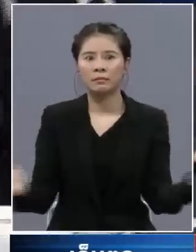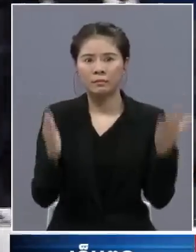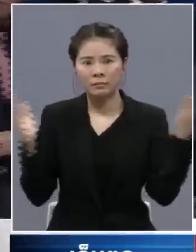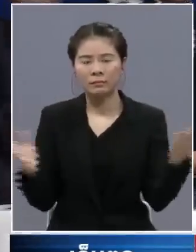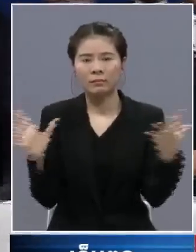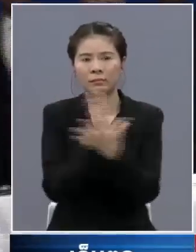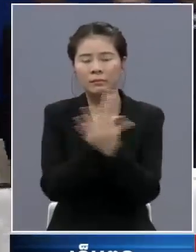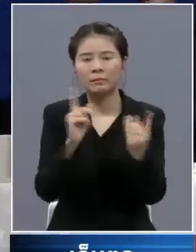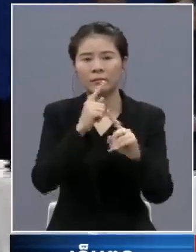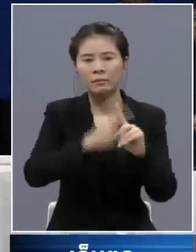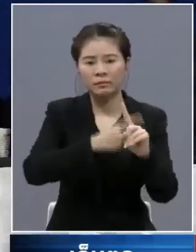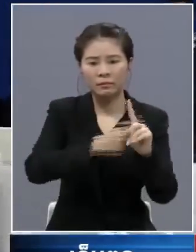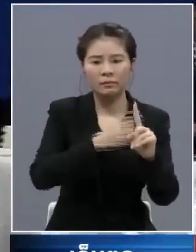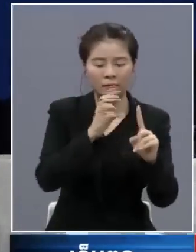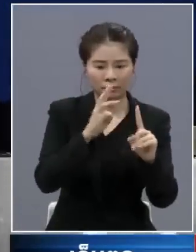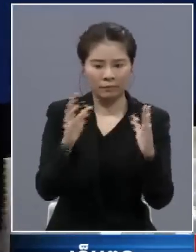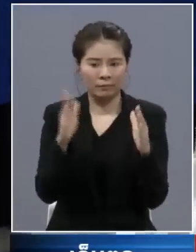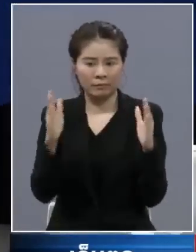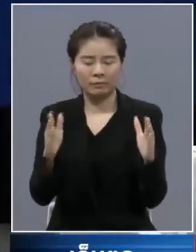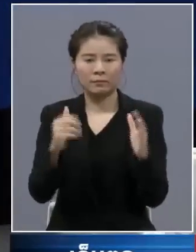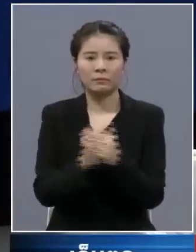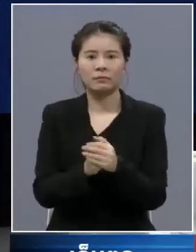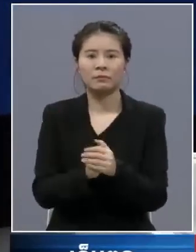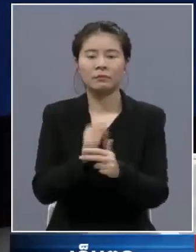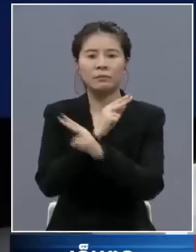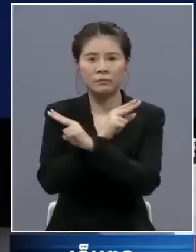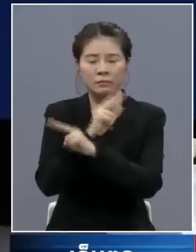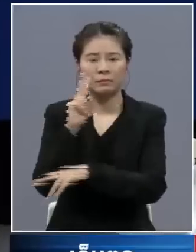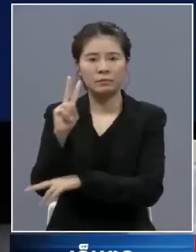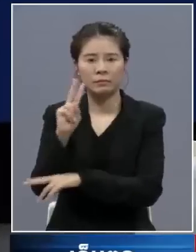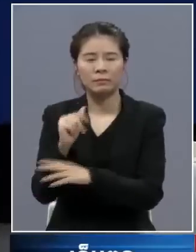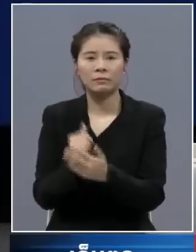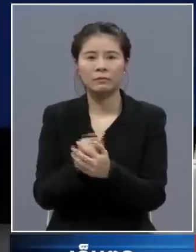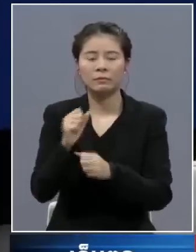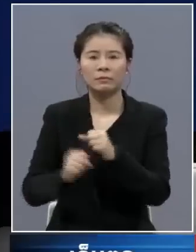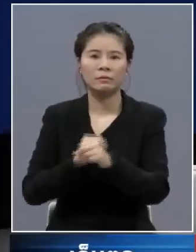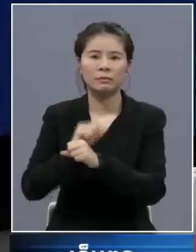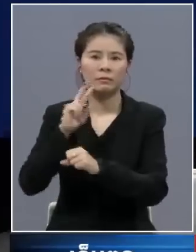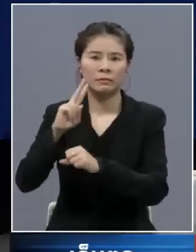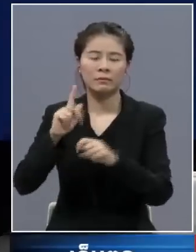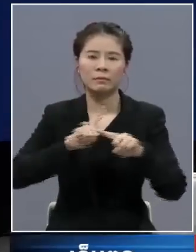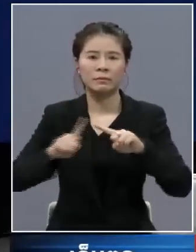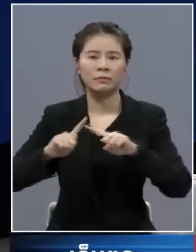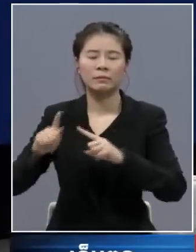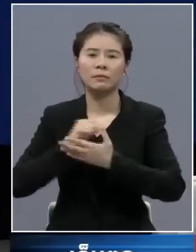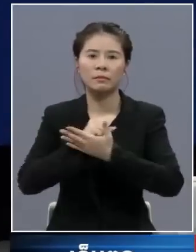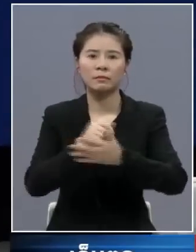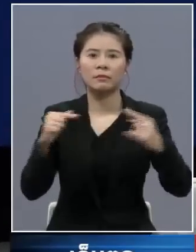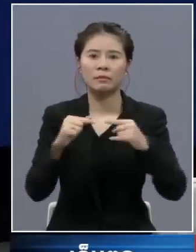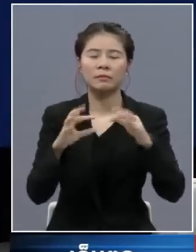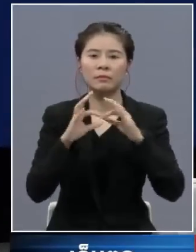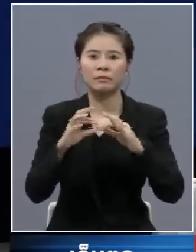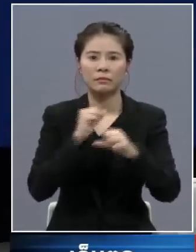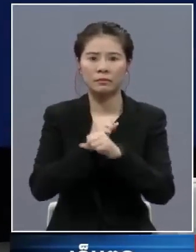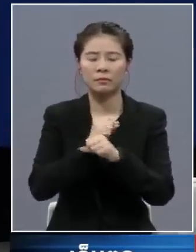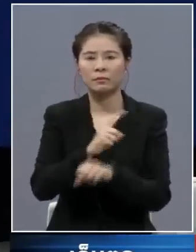6เดือนแรกหรือว่าการเพิ่มค่าแรงขั้นต่ำ2เท่า2ปีอยู่แล้วเพราะฉะนั้นจะไปดูรายละเอียดว่าจะสามารถช่วยอะไรในส่วนของผู้ประกอบการได้บ้